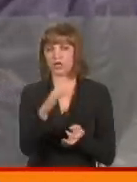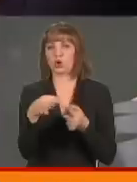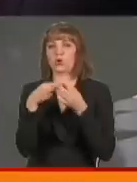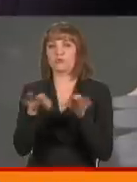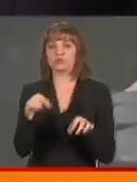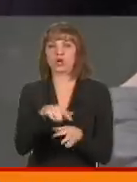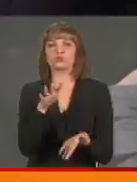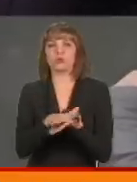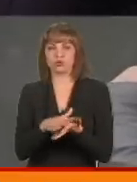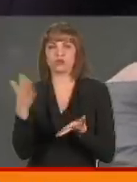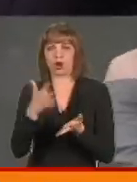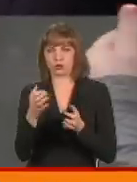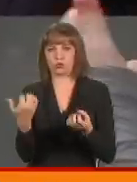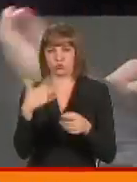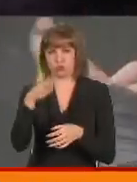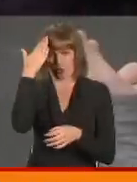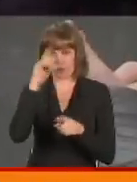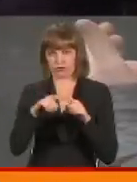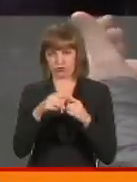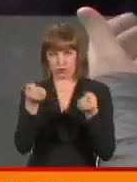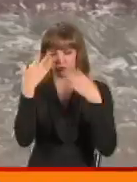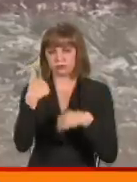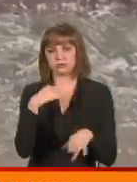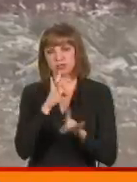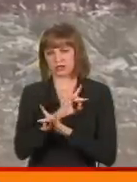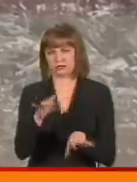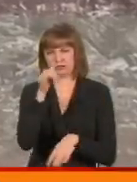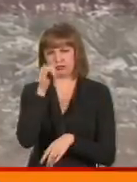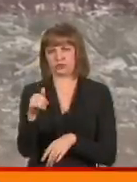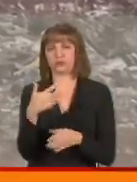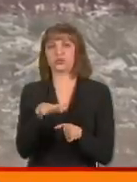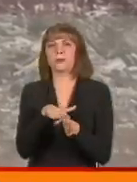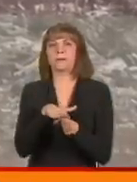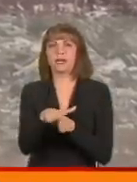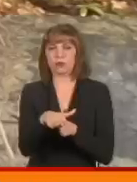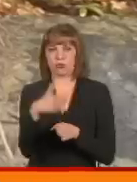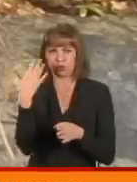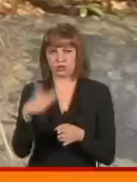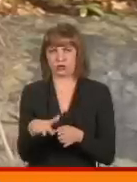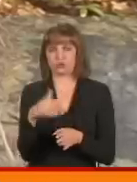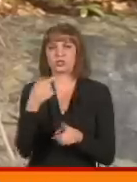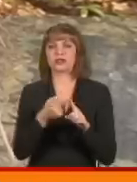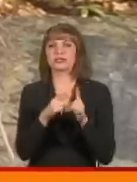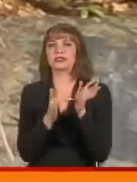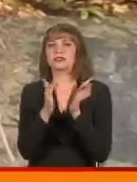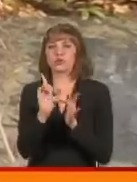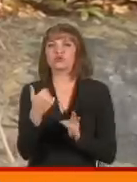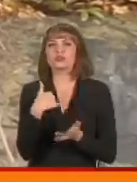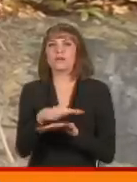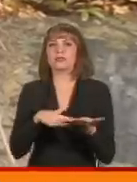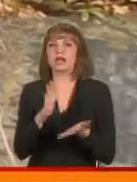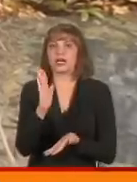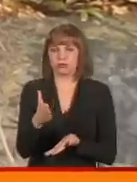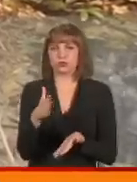сюди мусор, який сипеться вже нам на голову, ми не будемо. Переповнилась кастрюля і відро. Це символіка, що з нами далі